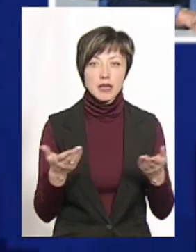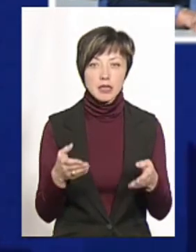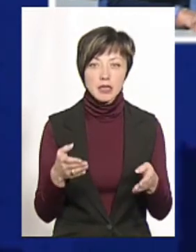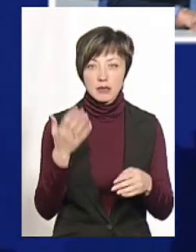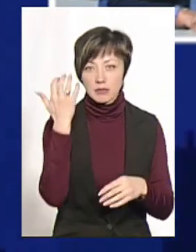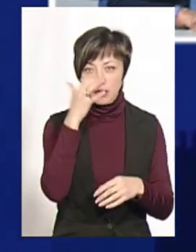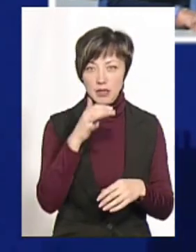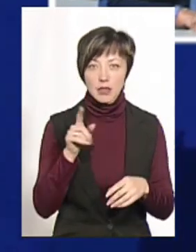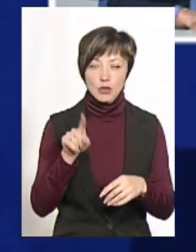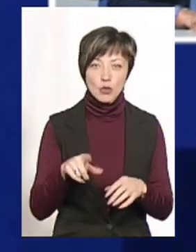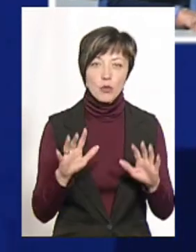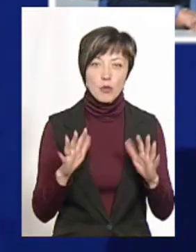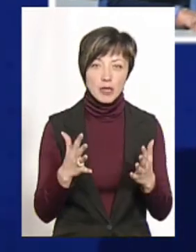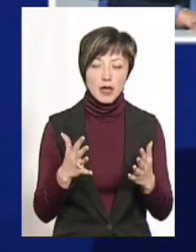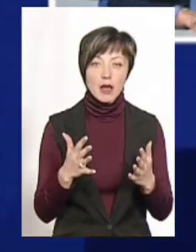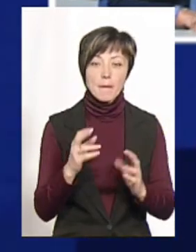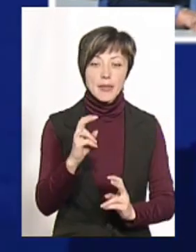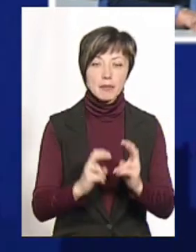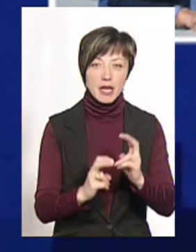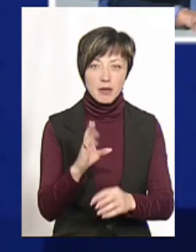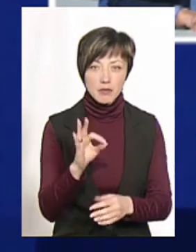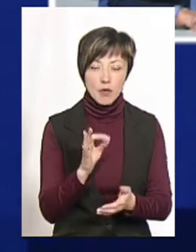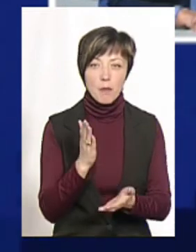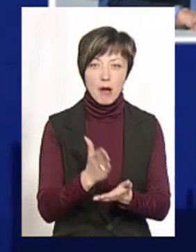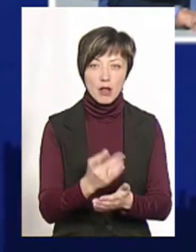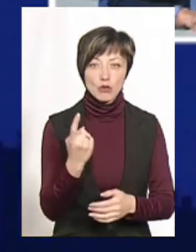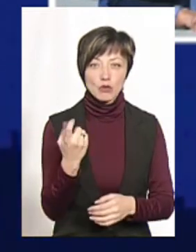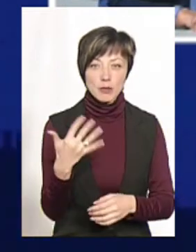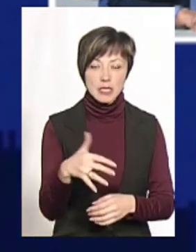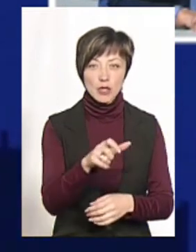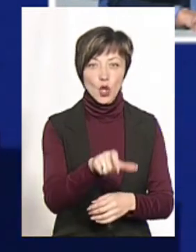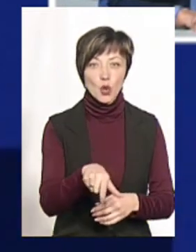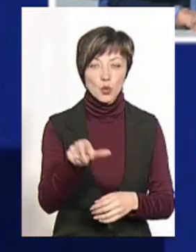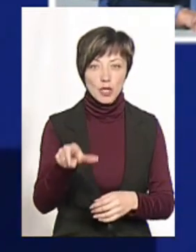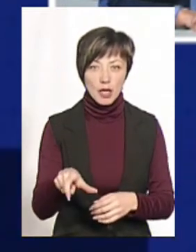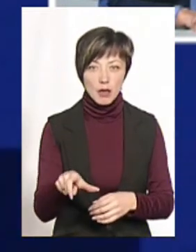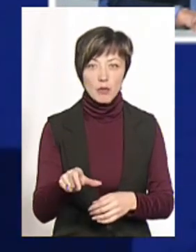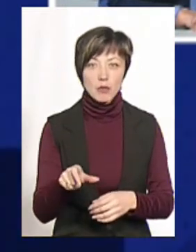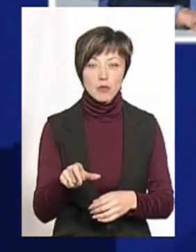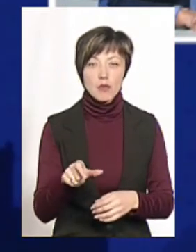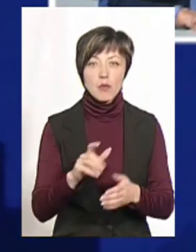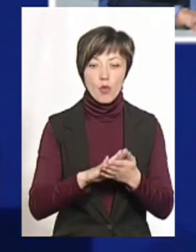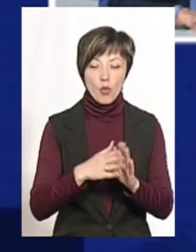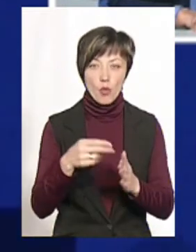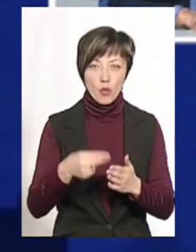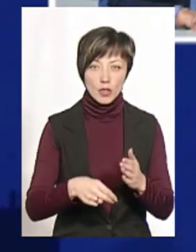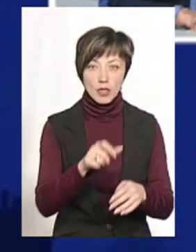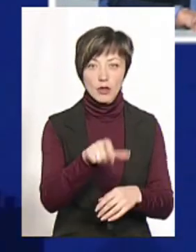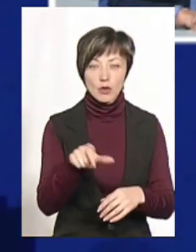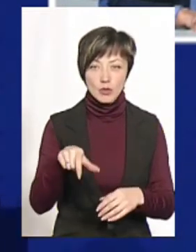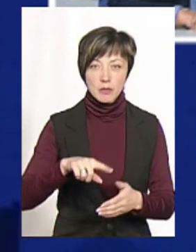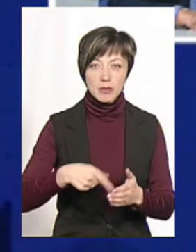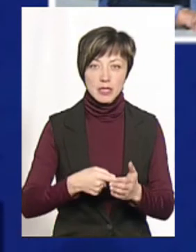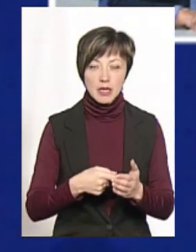закрили очі на те, що на той момент підприємство мало 150 людей по цивільно-правових угодах, мешканців